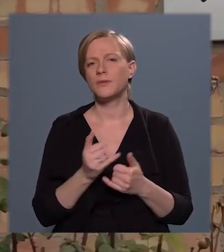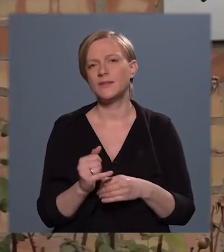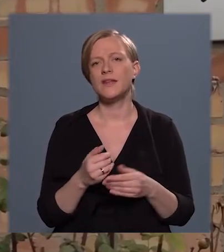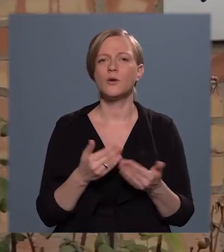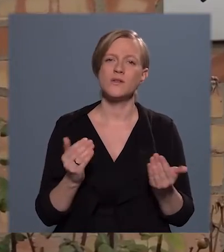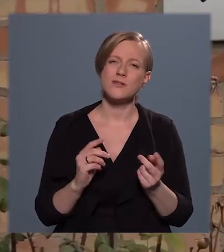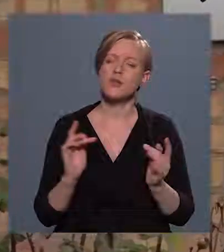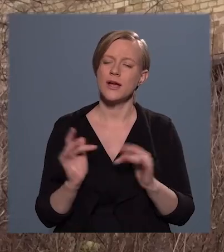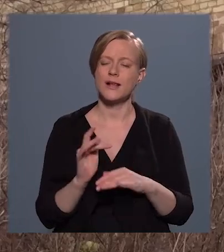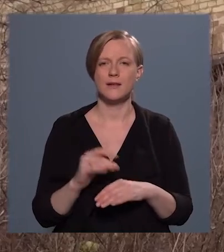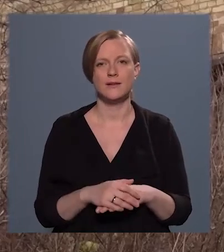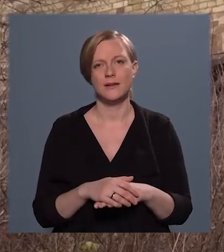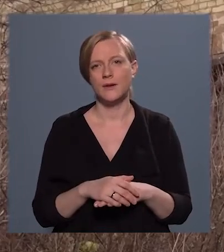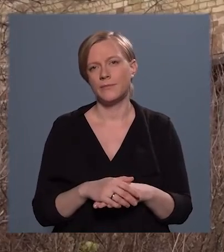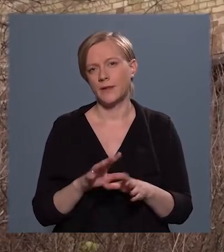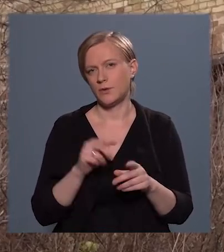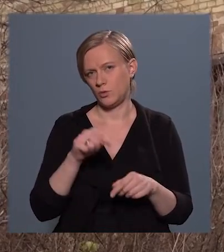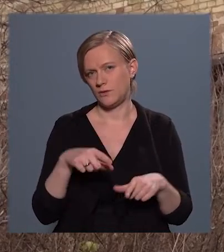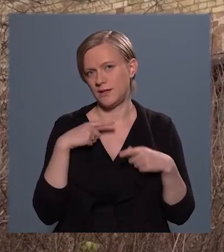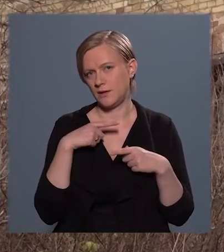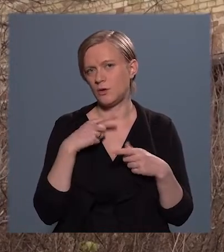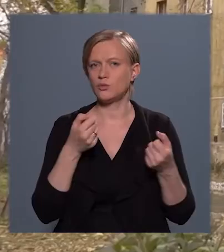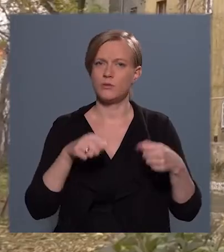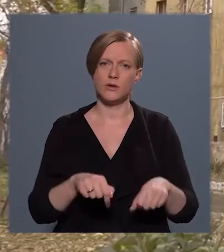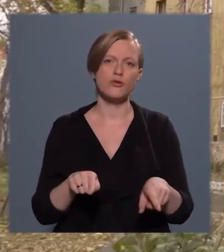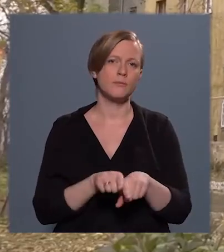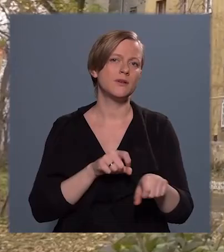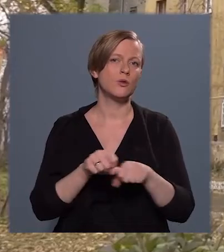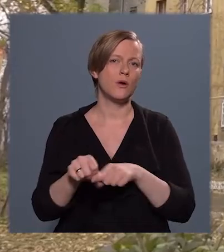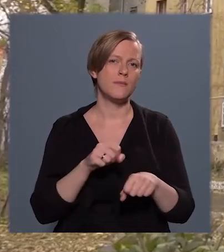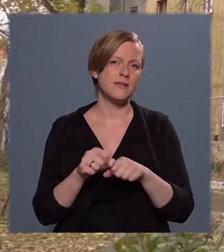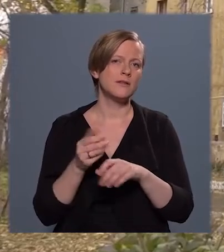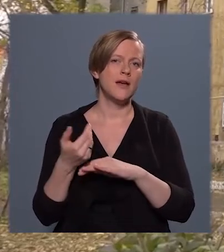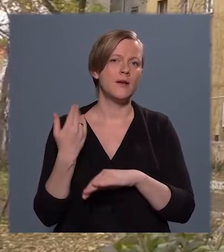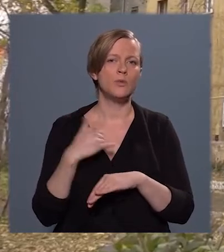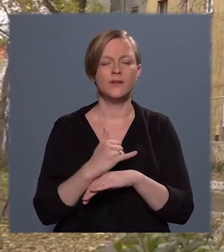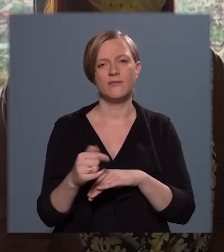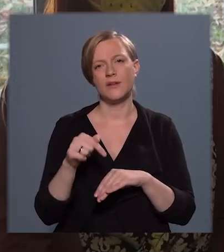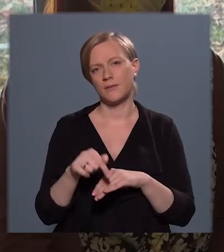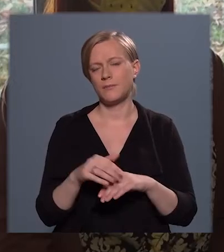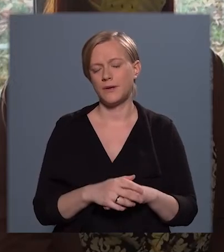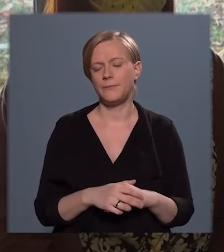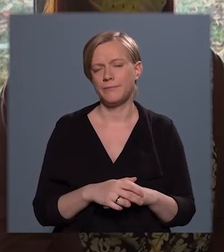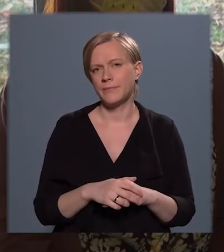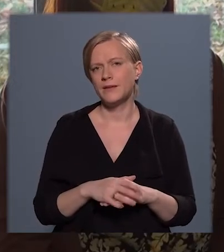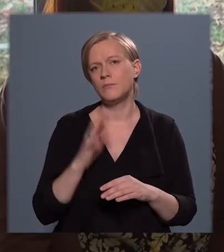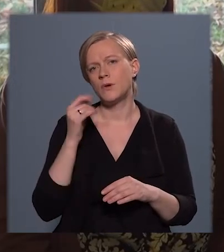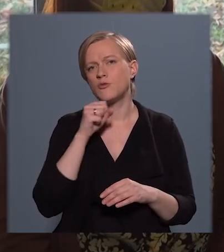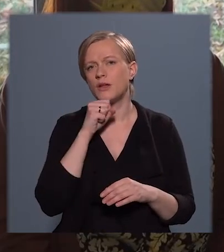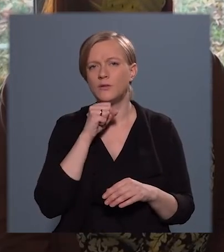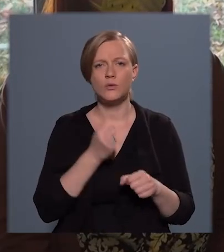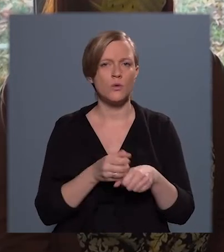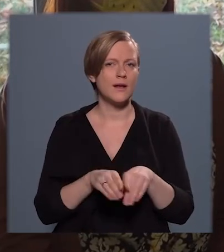ellenére, amit úgy az ott élők tulajdonosok, mint az önkormányzat az elmúlt években, ugye itt Pap Sándor kollégám